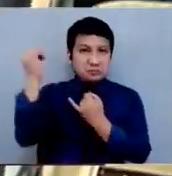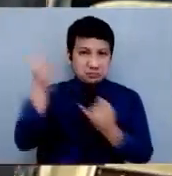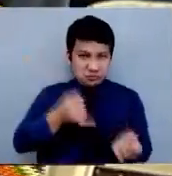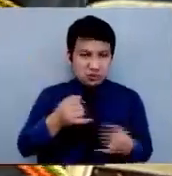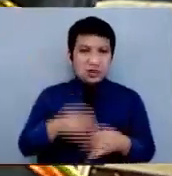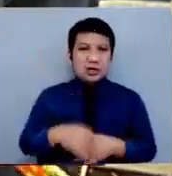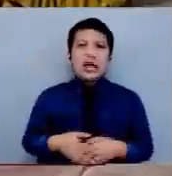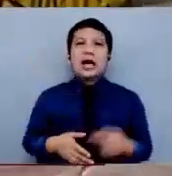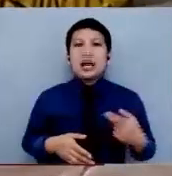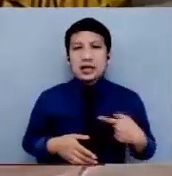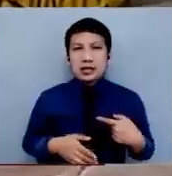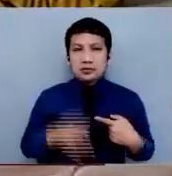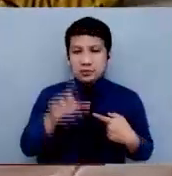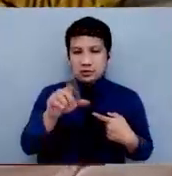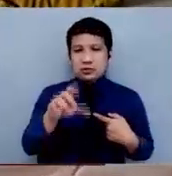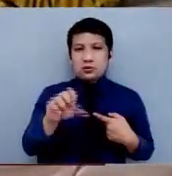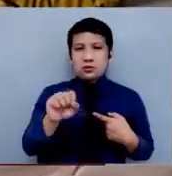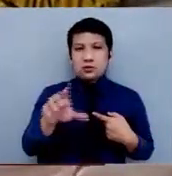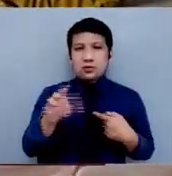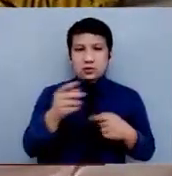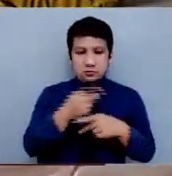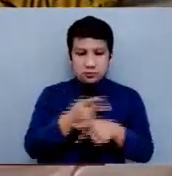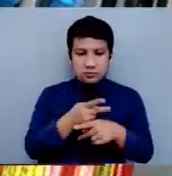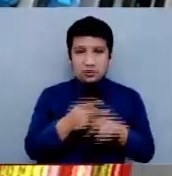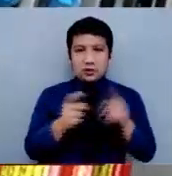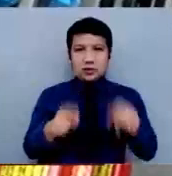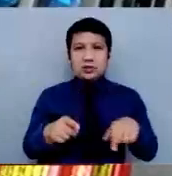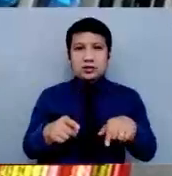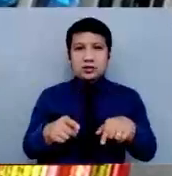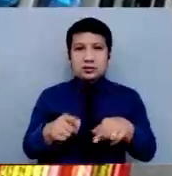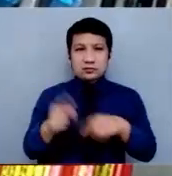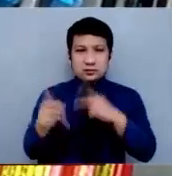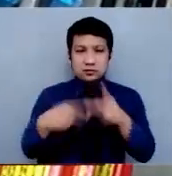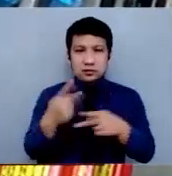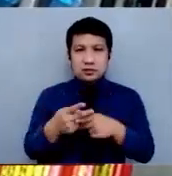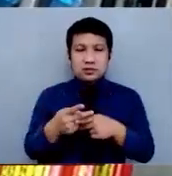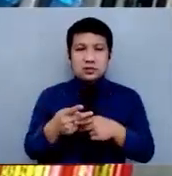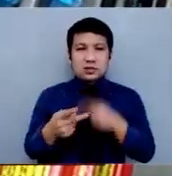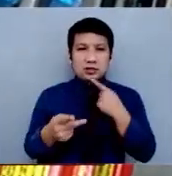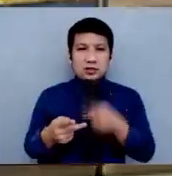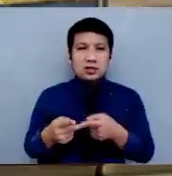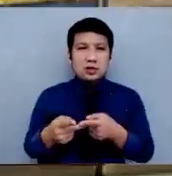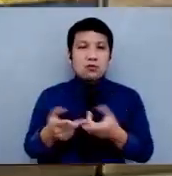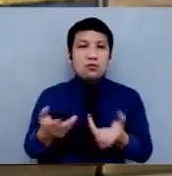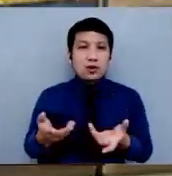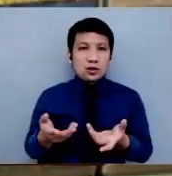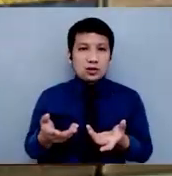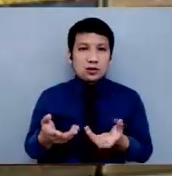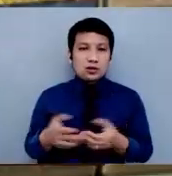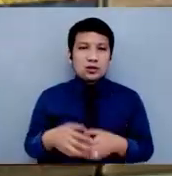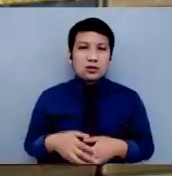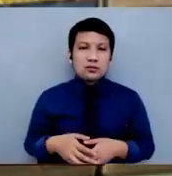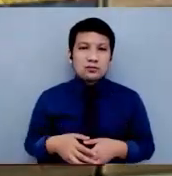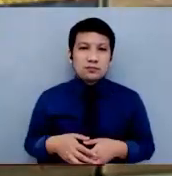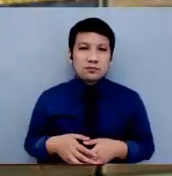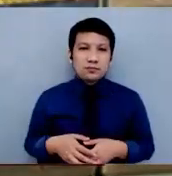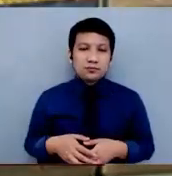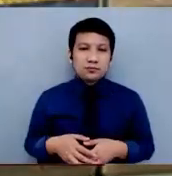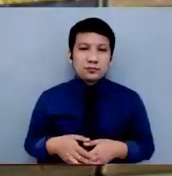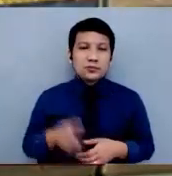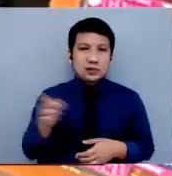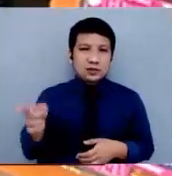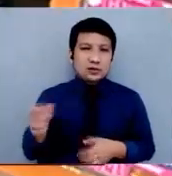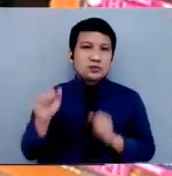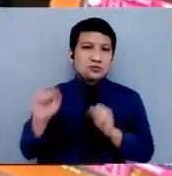only locally produced chemical is yung uling. Yun lang ang